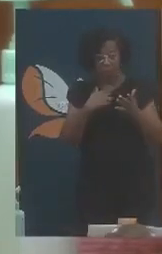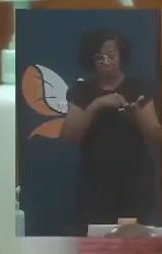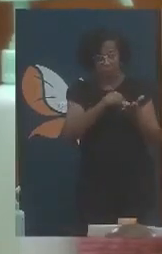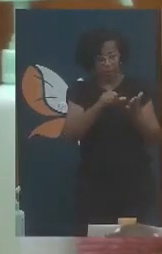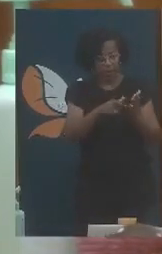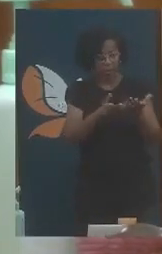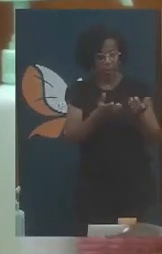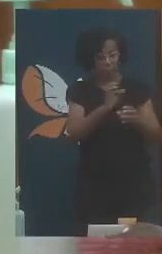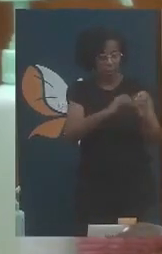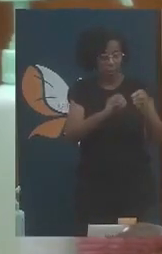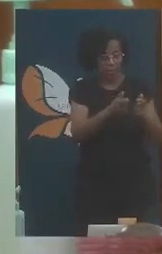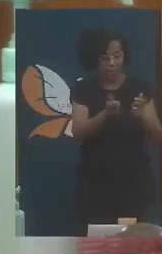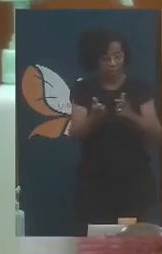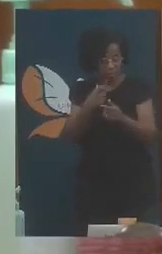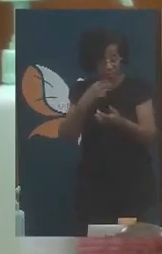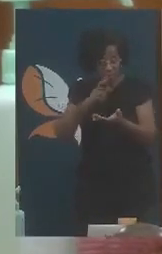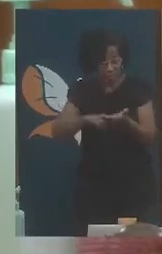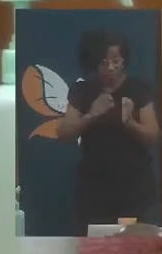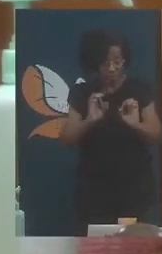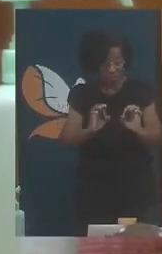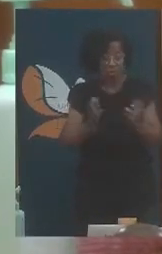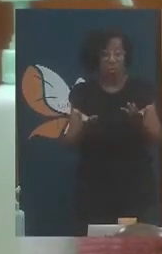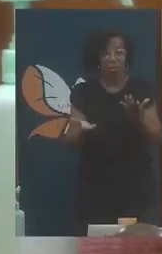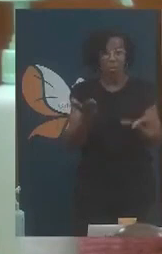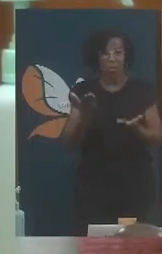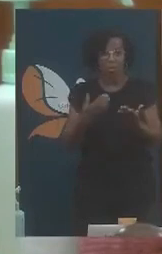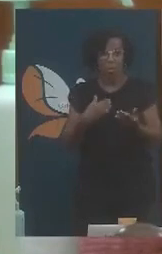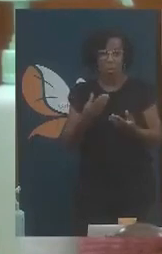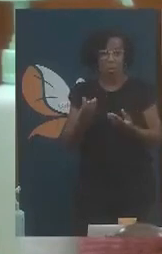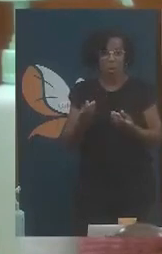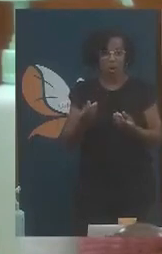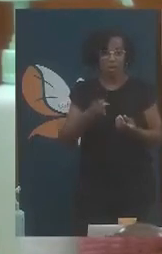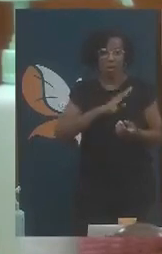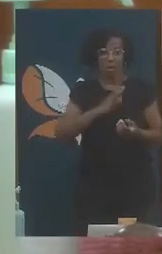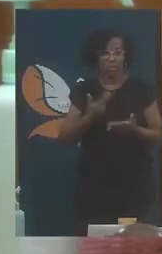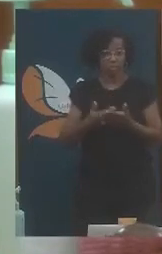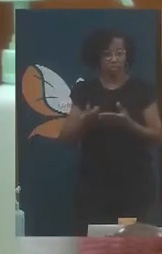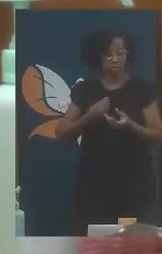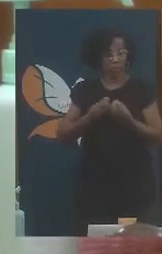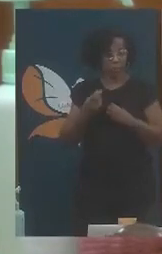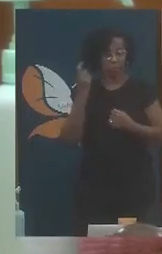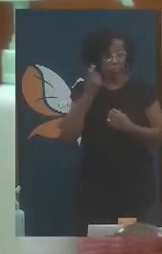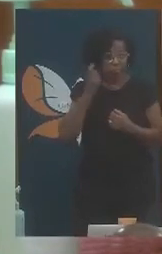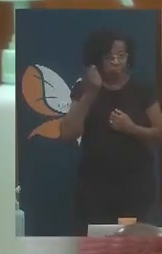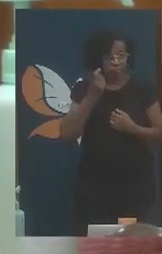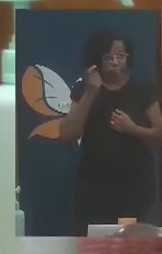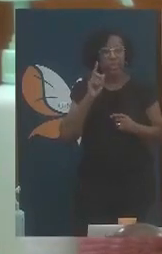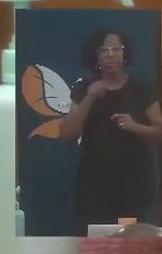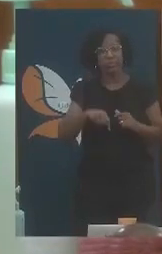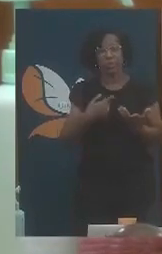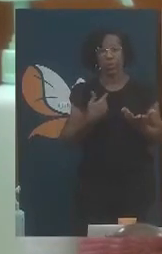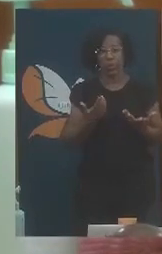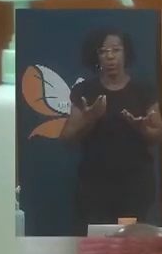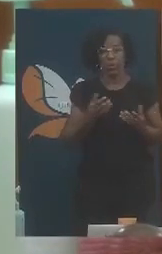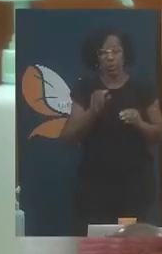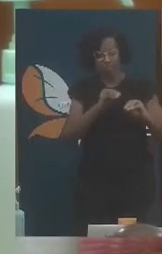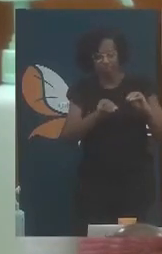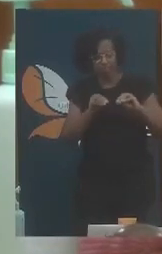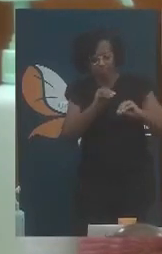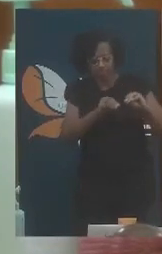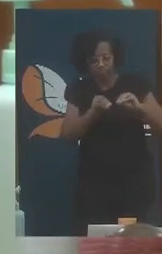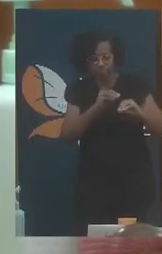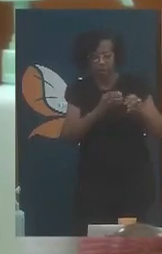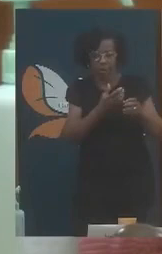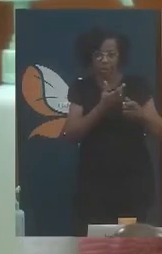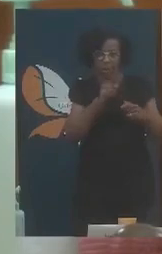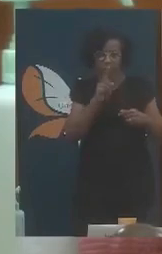c'est exact ou pas? Parce que ça nous préoccupe. Je pense qu'il faut donner beaucoup de soins